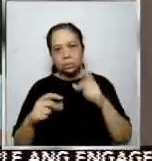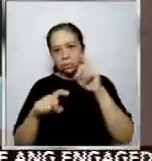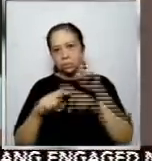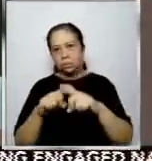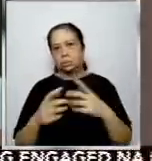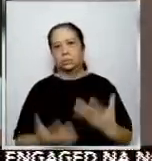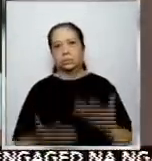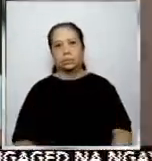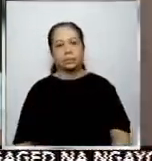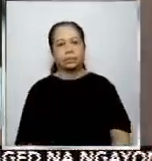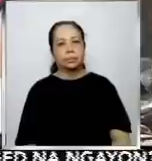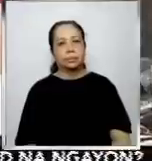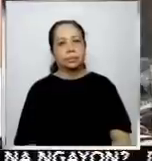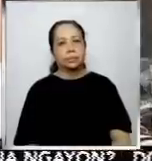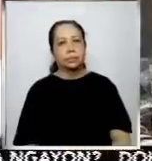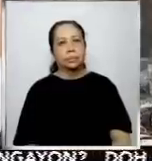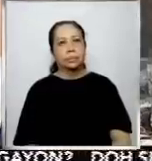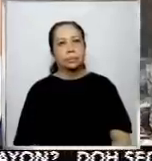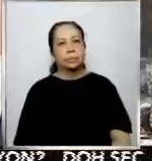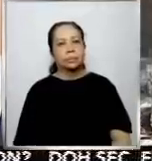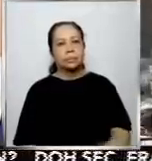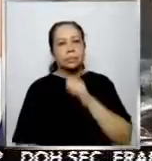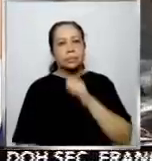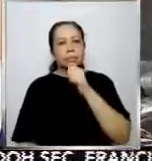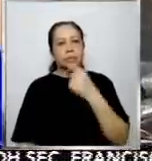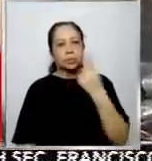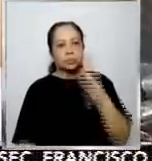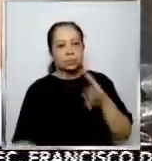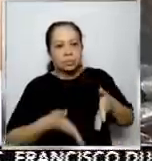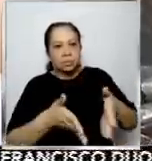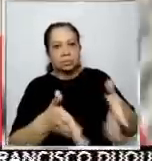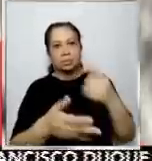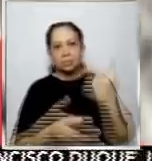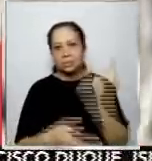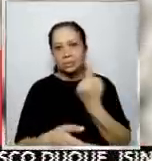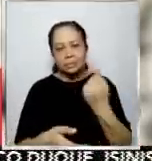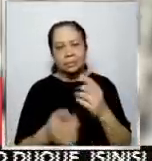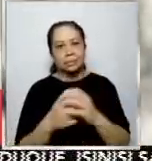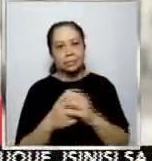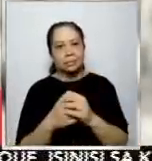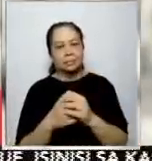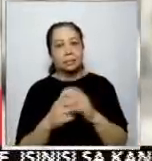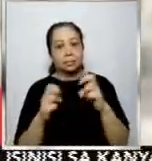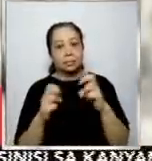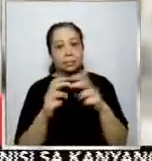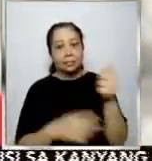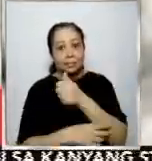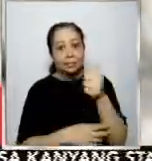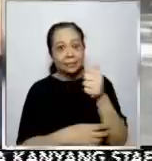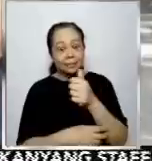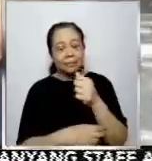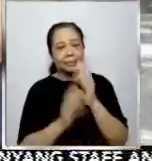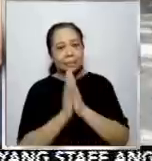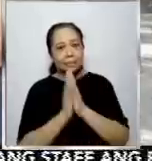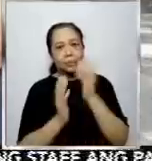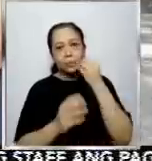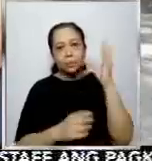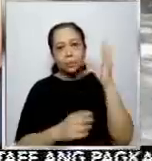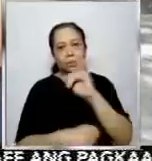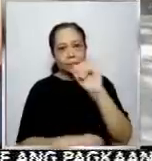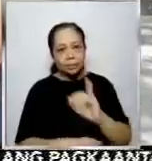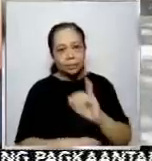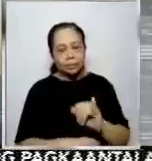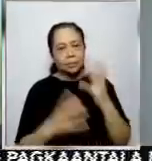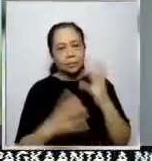nasa tabing kalsada lang. Pati pamasahe para matupad ang tanging niyang hiling na makauwi sa Iligan, nais daw tugunan ng Cebu Police